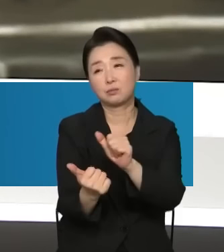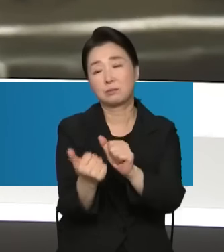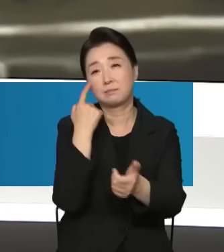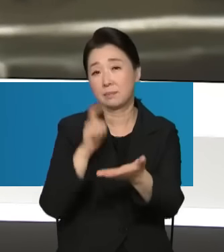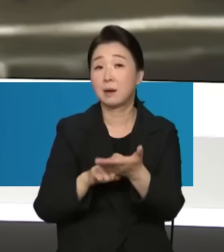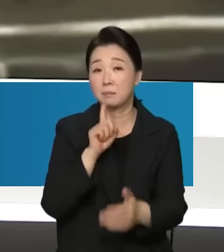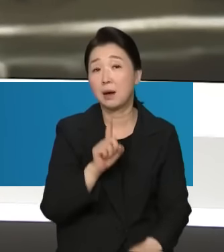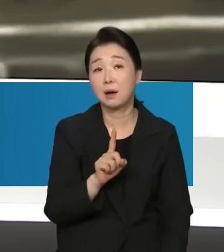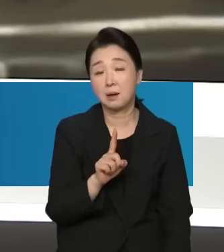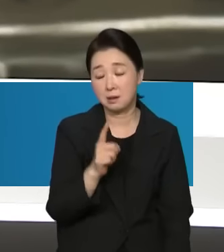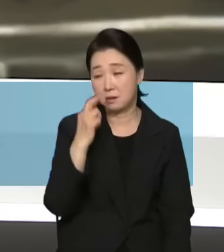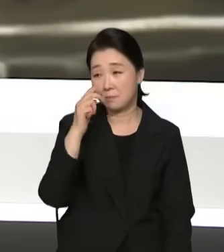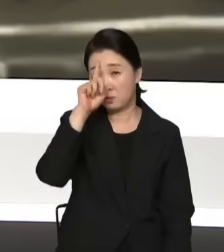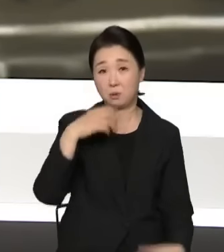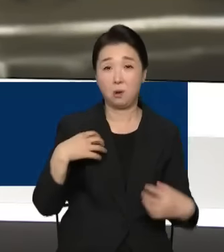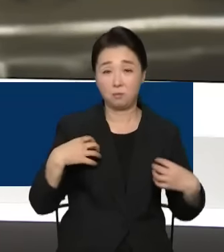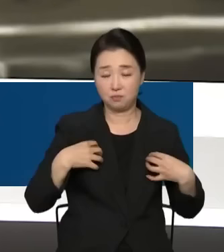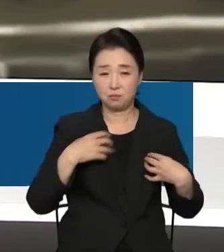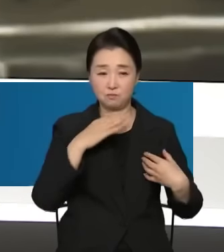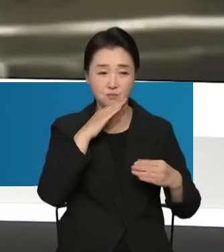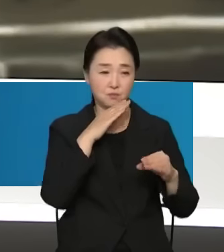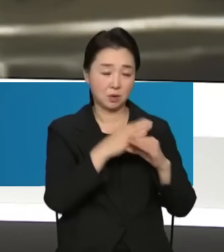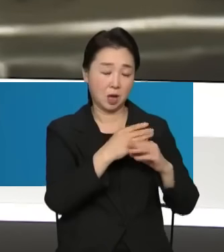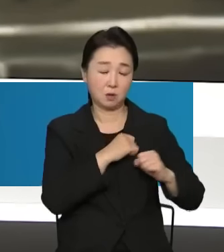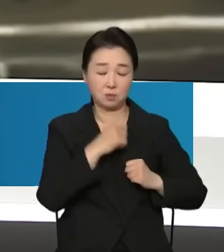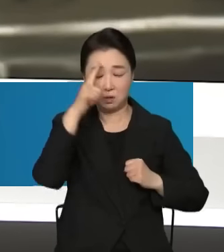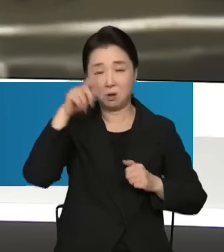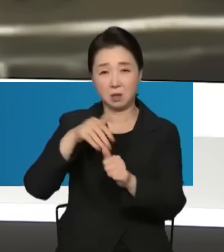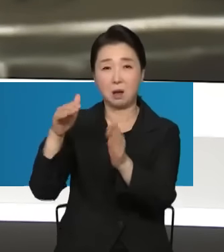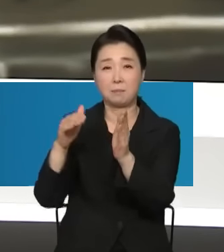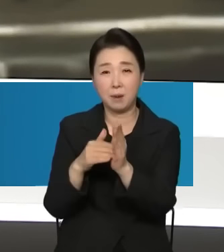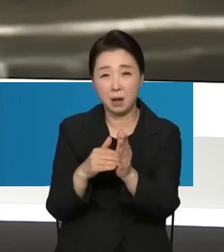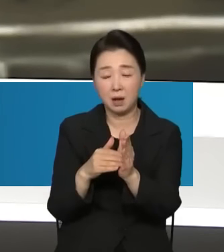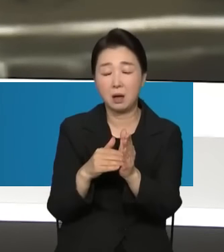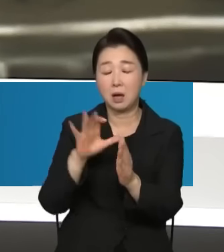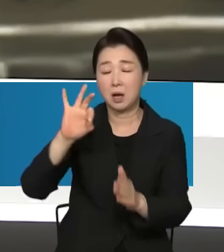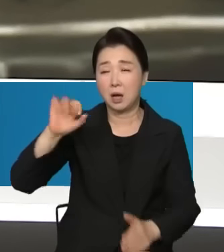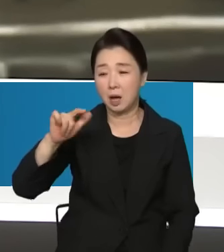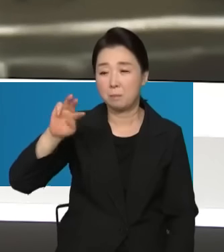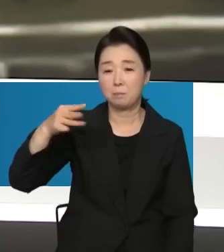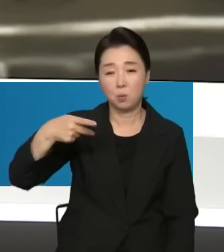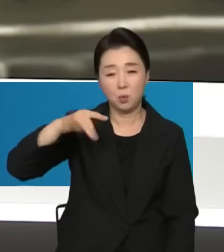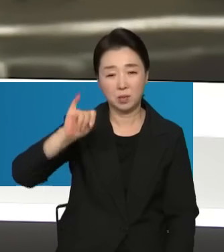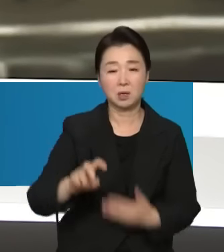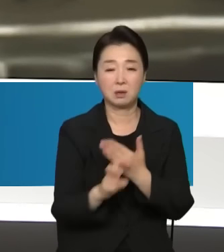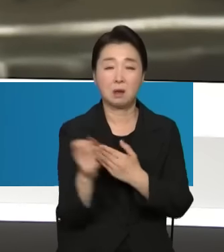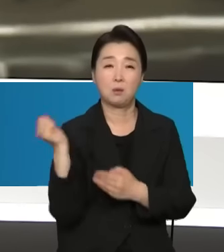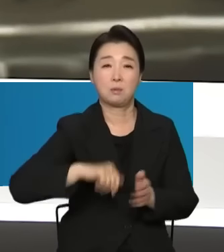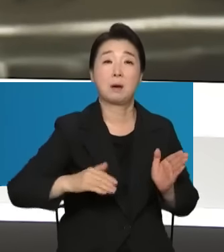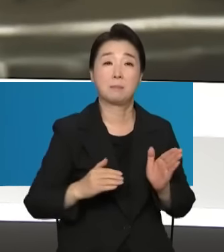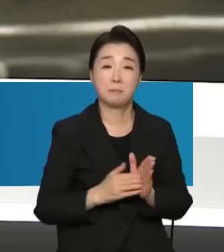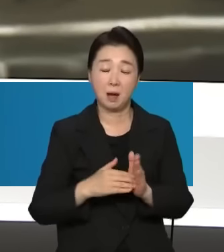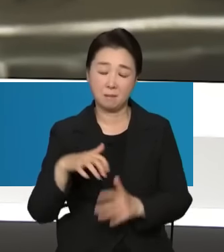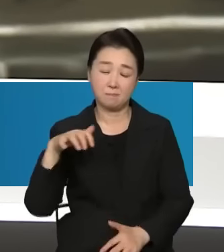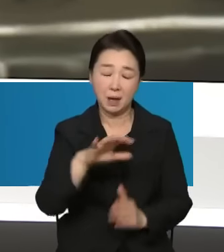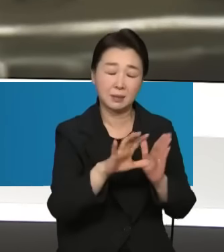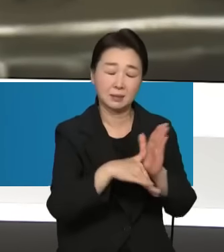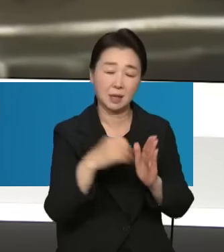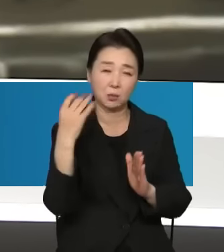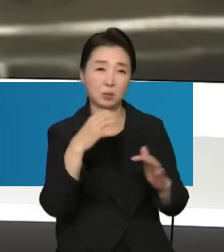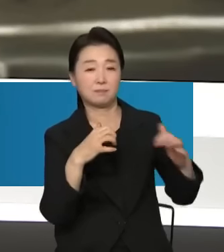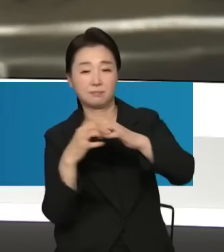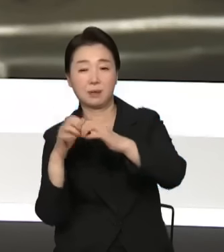나왔습니다 미국 정부는 북한군의 러시아 파병은 안보리 결의 위반이며 우크라이나에 진입할 시 반격이 불가피할 거라고